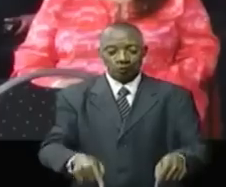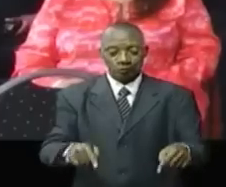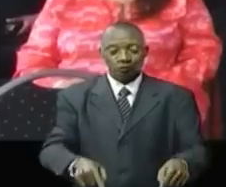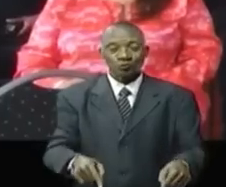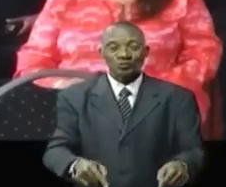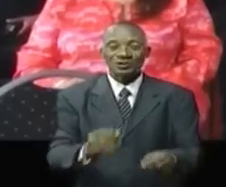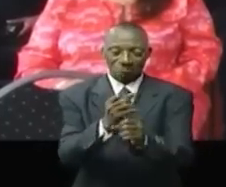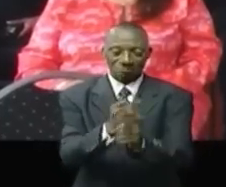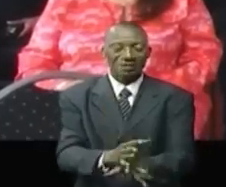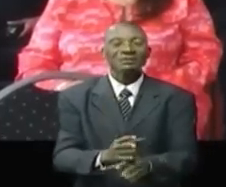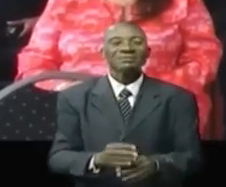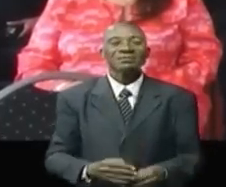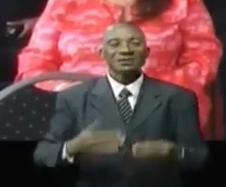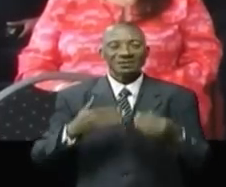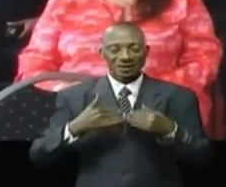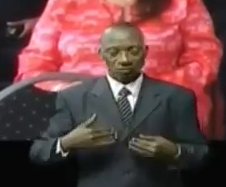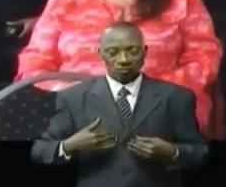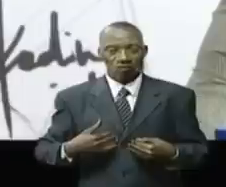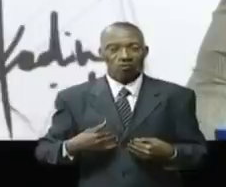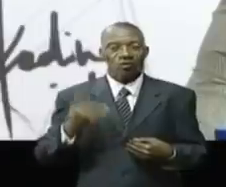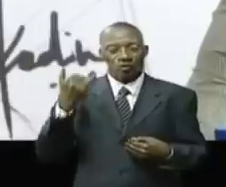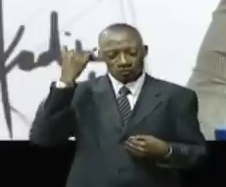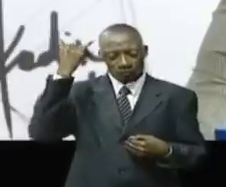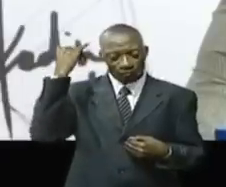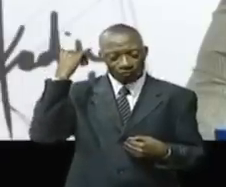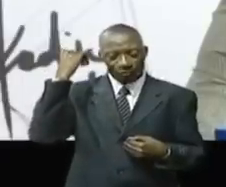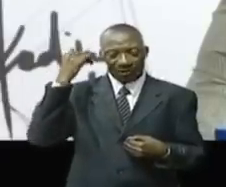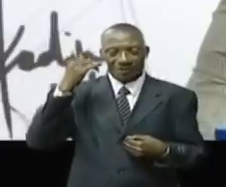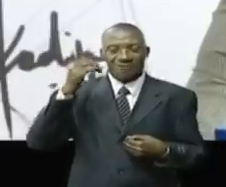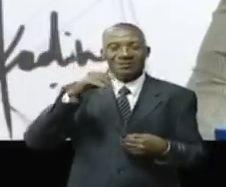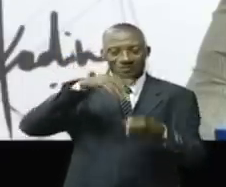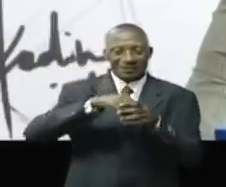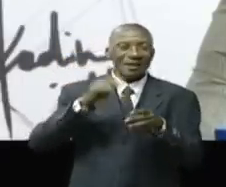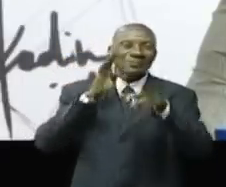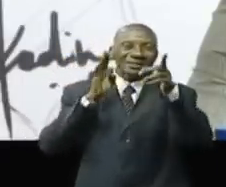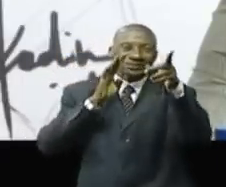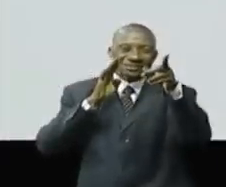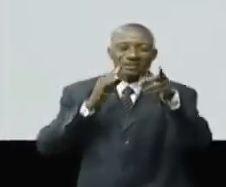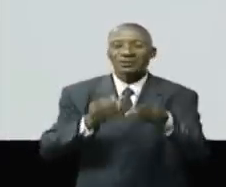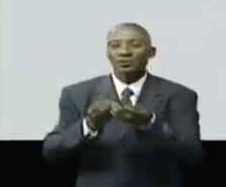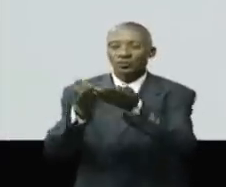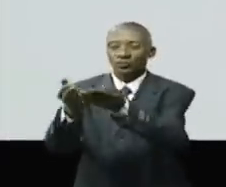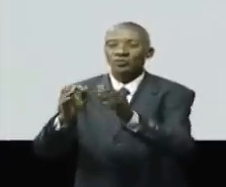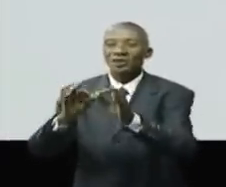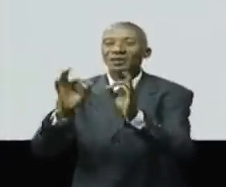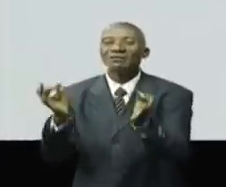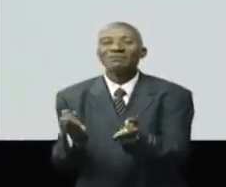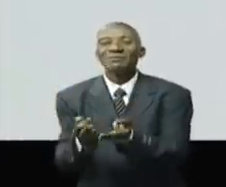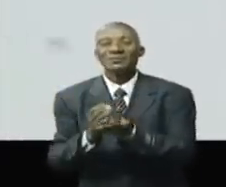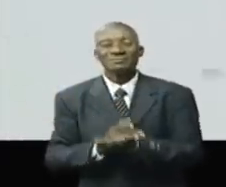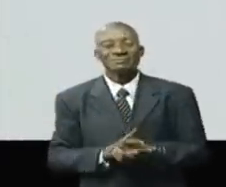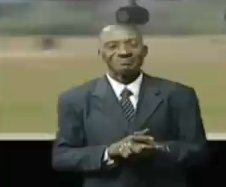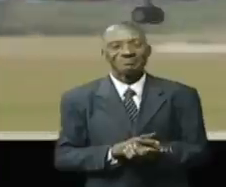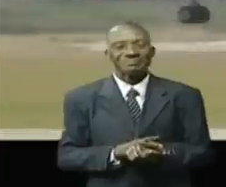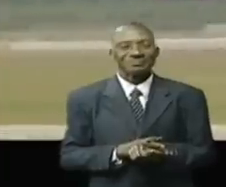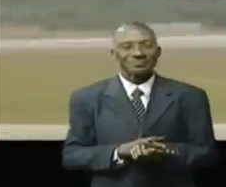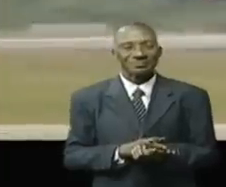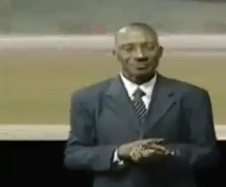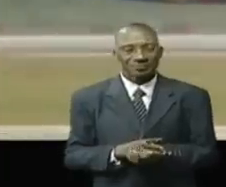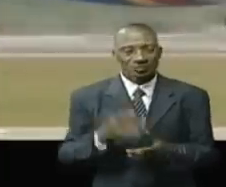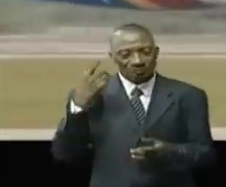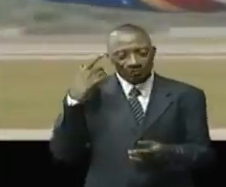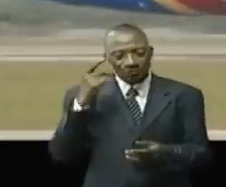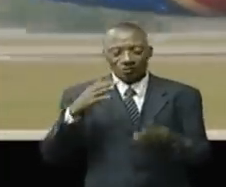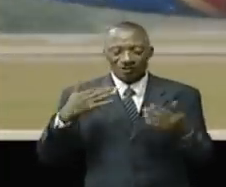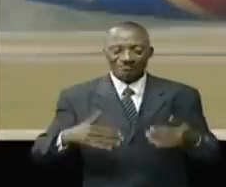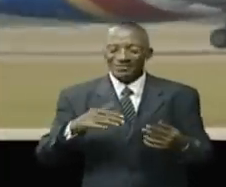d'une délégation de la présidence ici à Bruxelles, en Belgique. Pour cette circonstance exceptionnelle